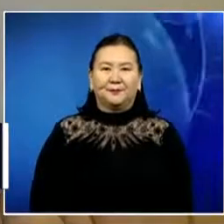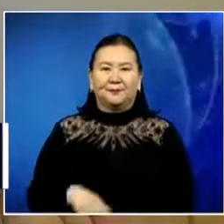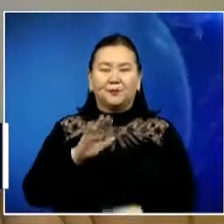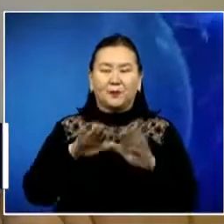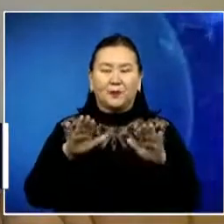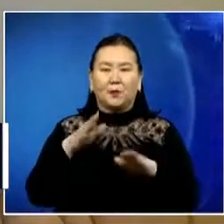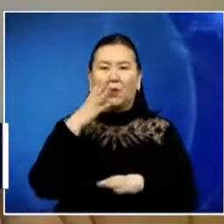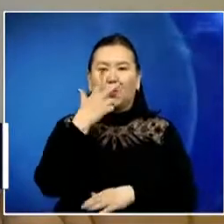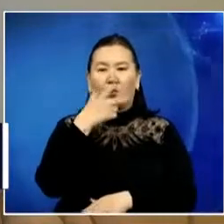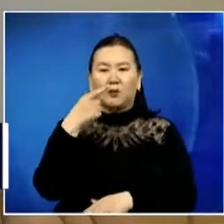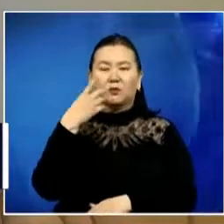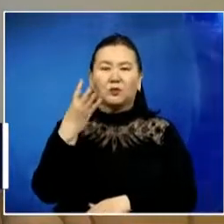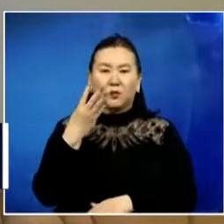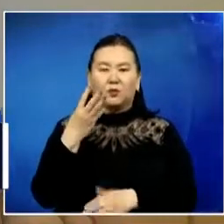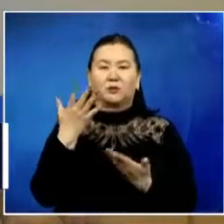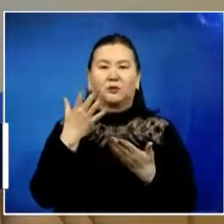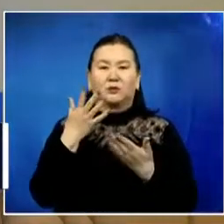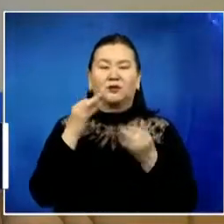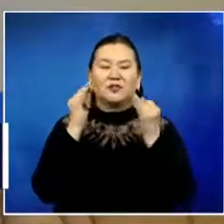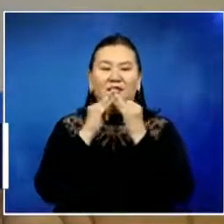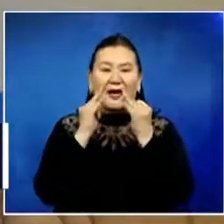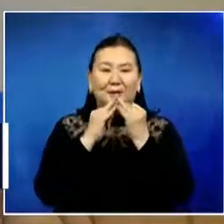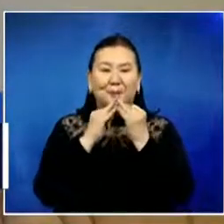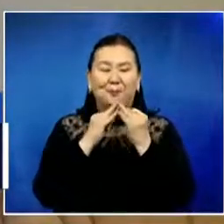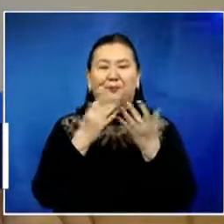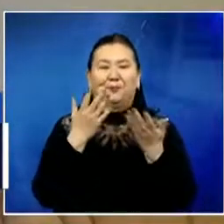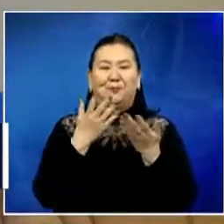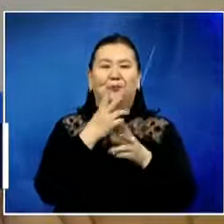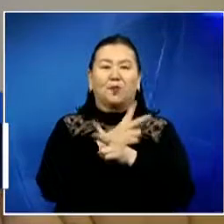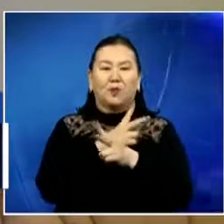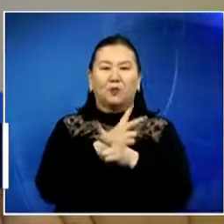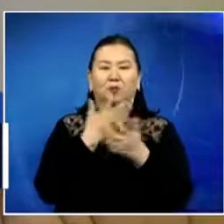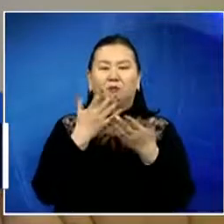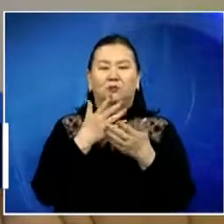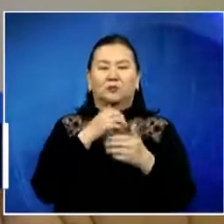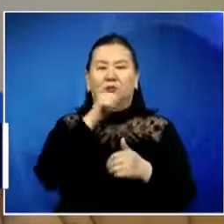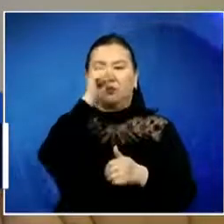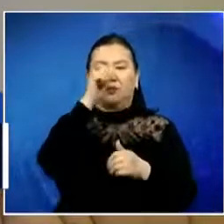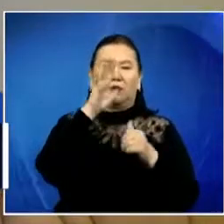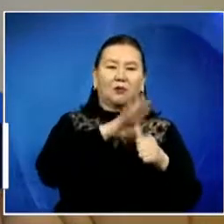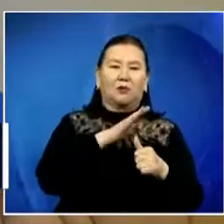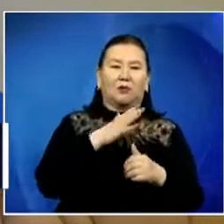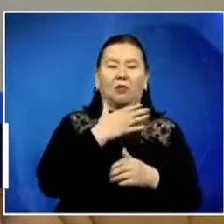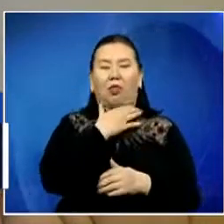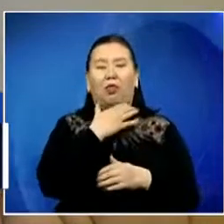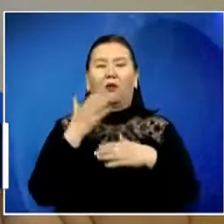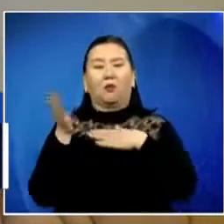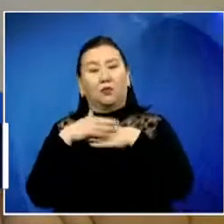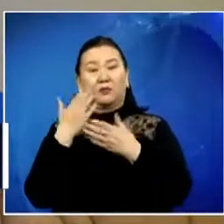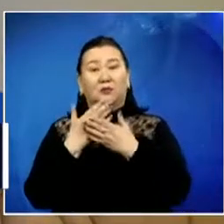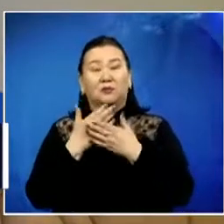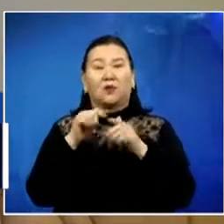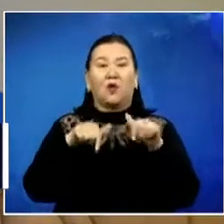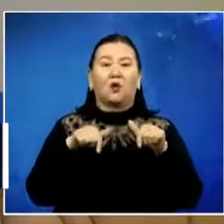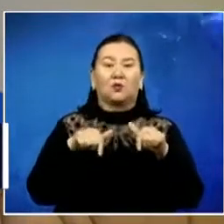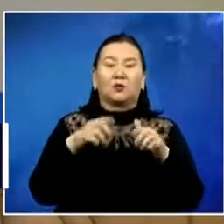хугацаанд 3-4 яг захим ингээд бүлий ингээд дээрлэлтэнд өгсөн хүүхдэд амиа орчихсон шүү дээ. Тэрэн дээр бол яг